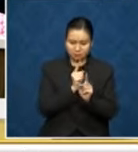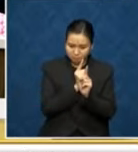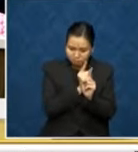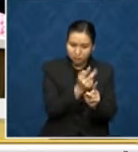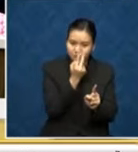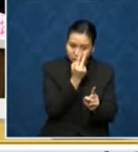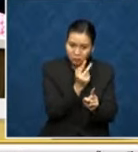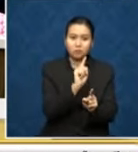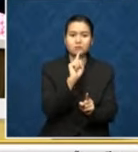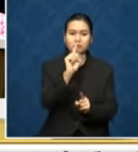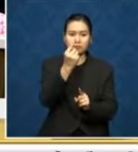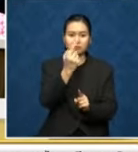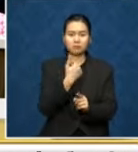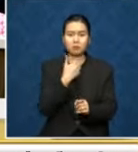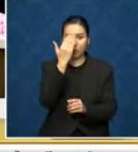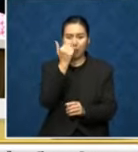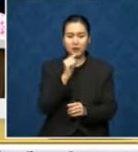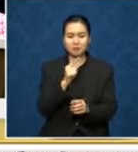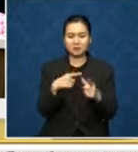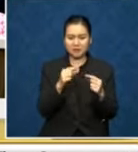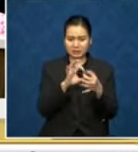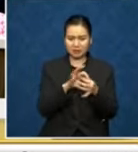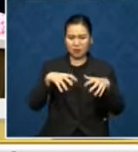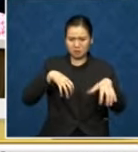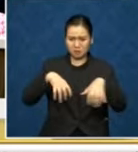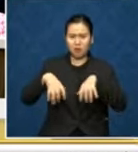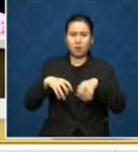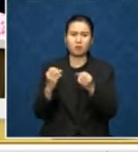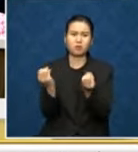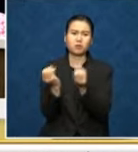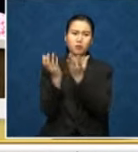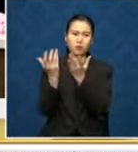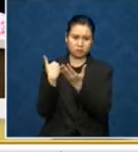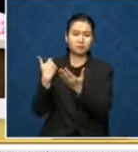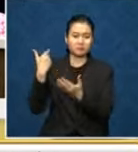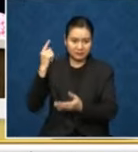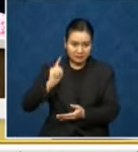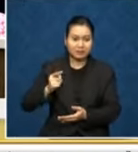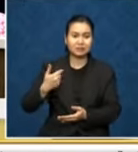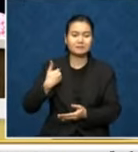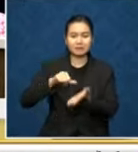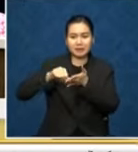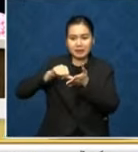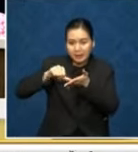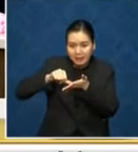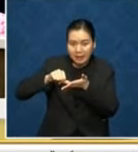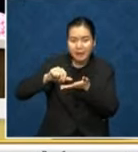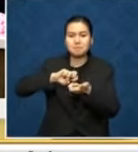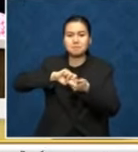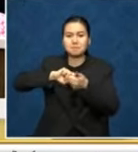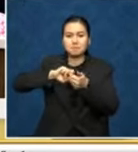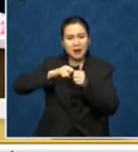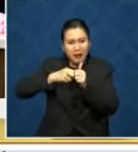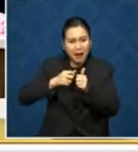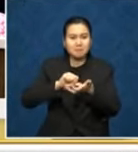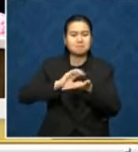อีกครั้งหนึ่งครับเพราะถือว่าเป็นเรื่องของความเดือดร้อนของพี่น้องประชาชนเพื่อต้องการแก้ไขปรับปรุงถึง